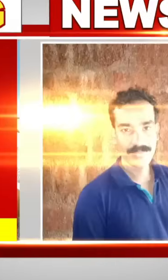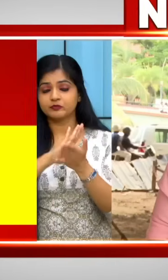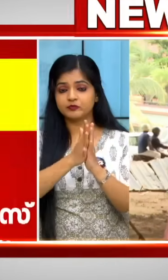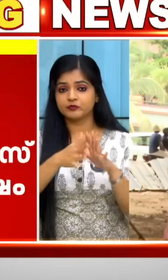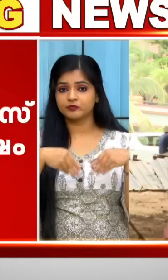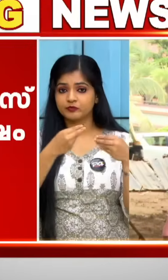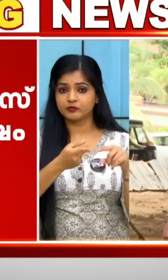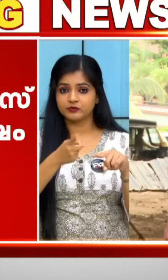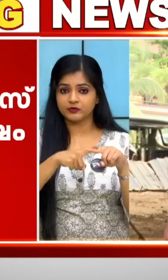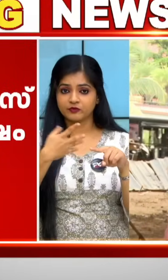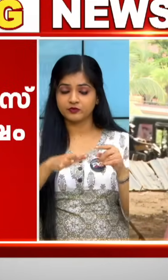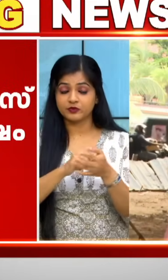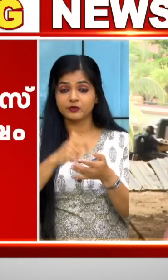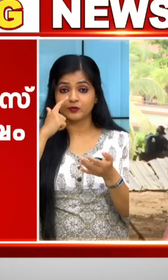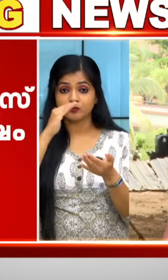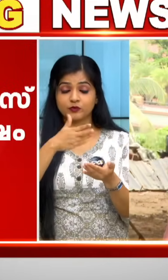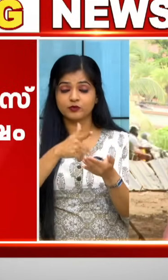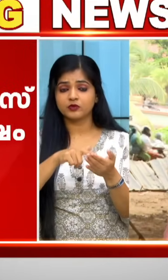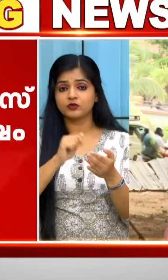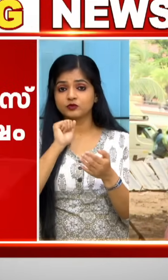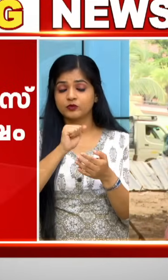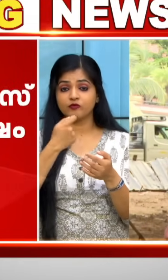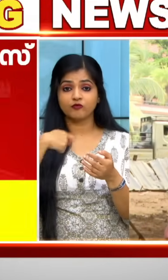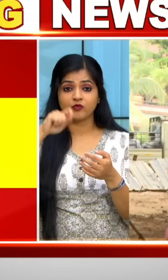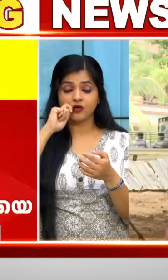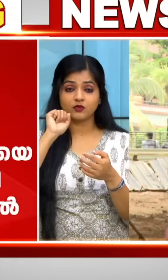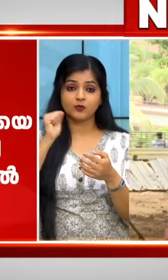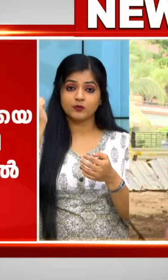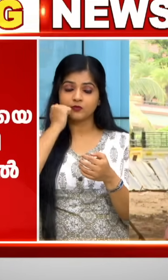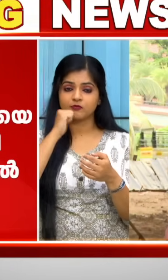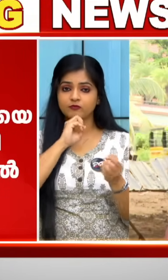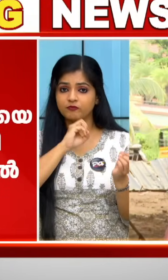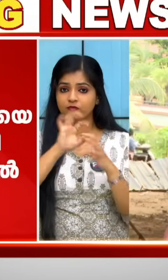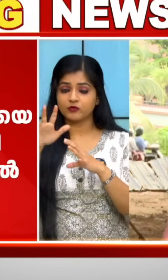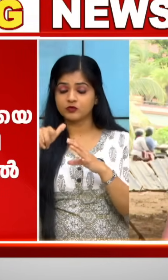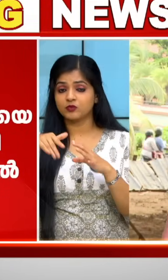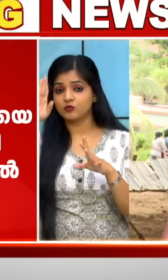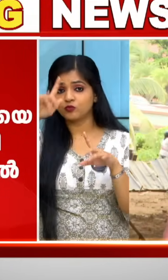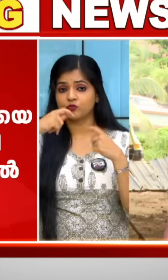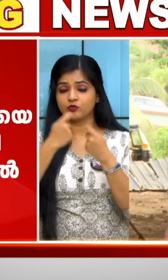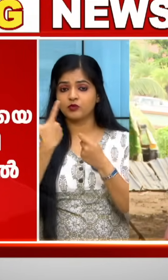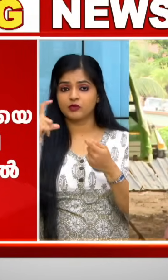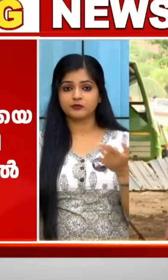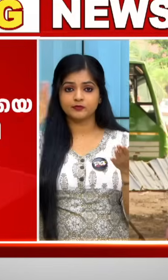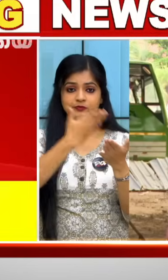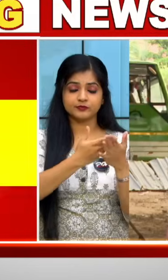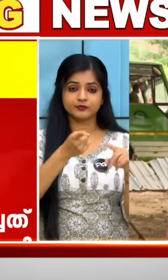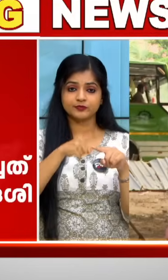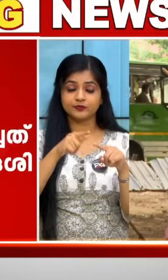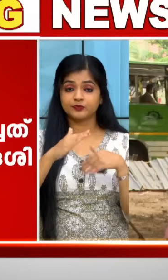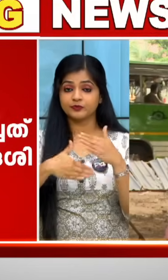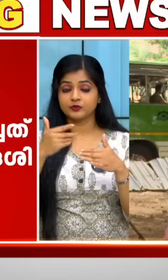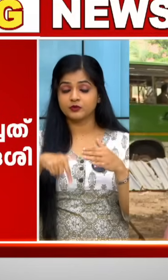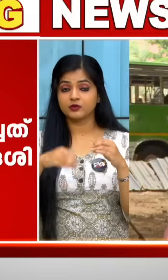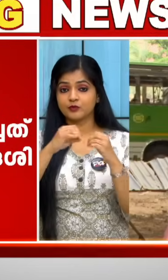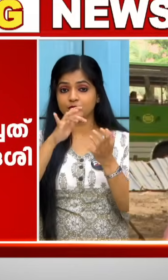ഉപദ്രവിക്കുകയും ചെയ്തത്. ഈ പെൺകുട്ടി പിന്നീട് ഇക്കാര്യം തൻ്റെ പിതാവിൻ്റെ അമ്മയെ അറിയിക്കുകയും അവർ പോലീസിനോട് വിവരം പറയുകയുമായിരുന്നു. തുടർന്നാണ് ബാലുശ്ശേരി